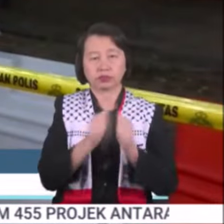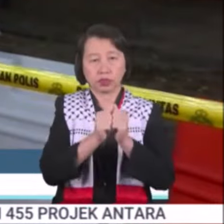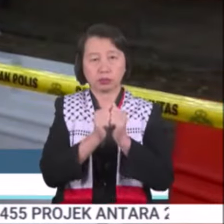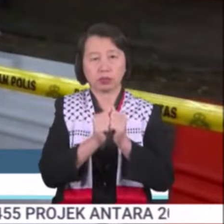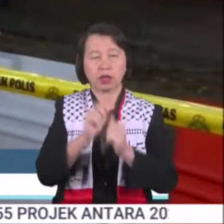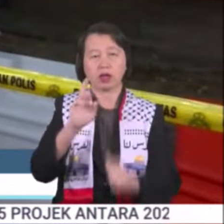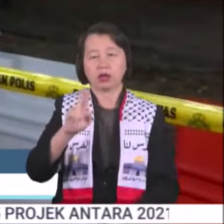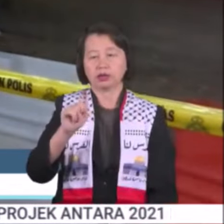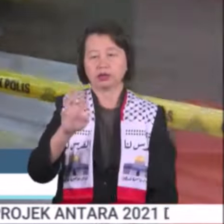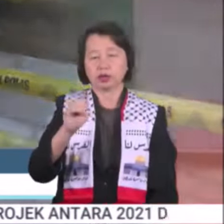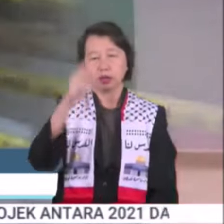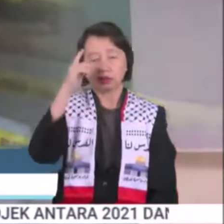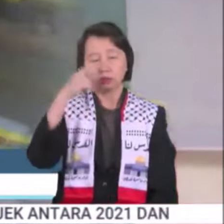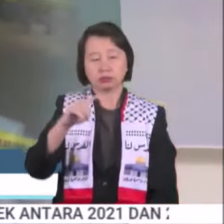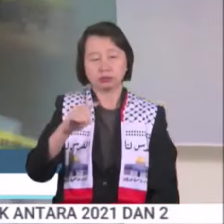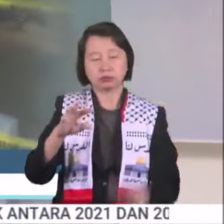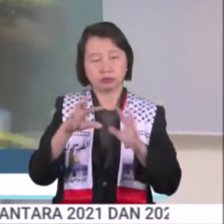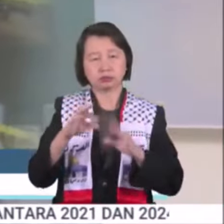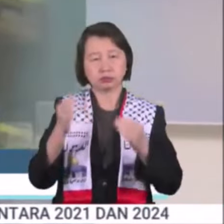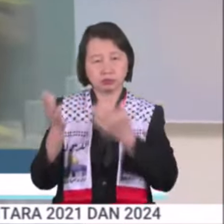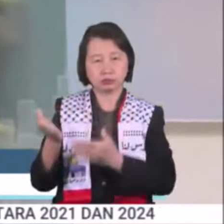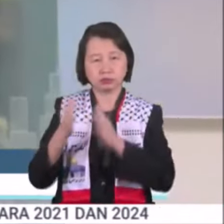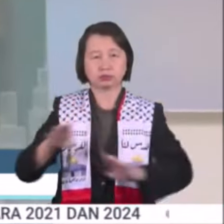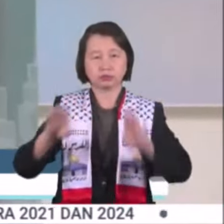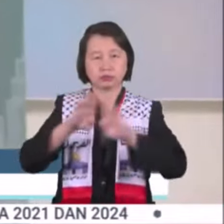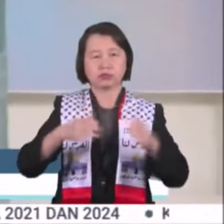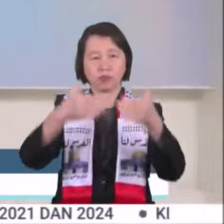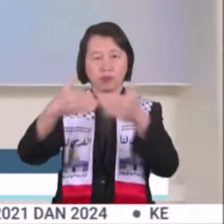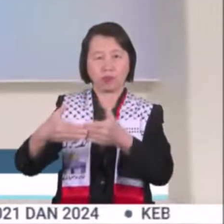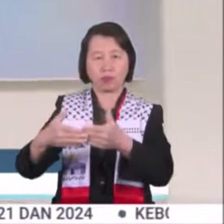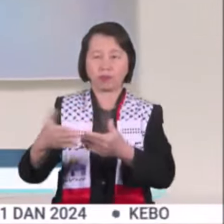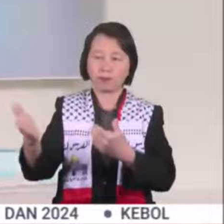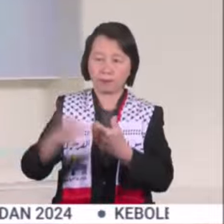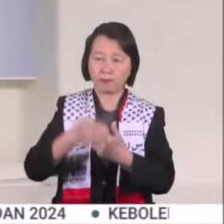bersama RTM untuk perkembangan berita yang selanjutnya.